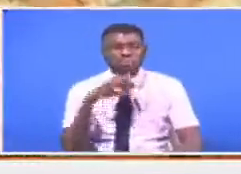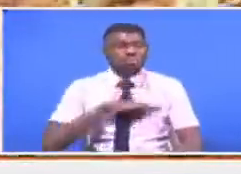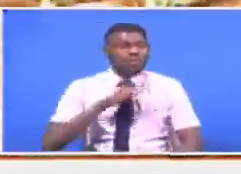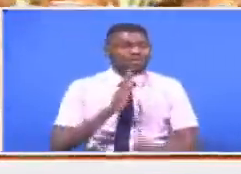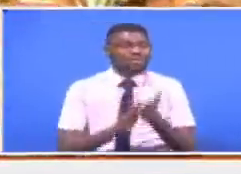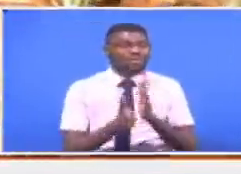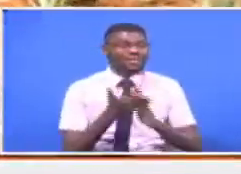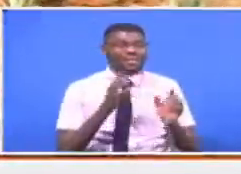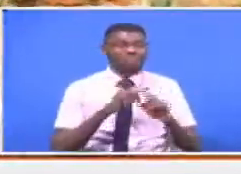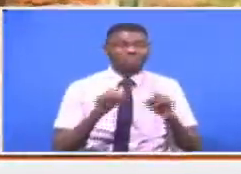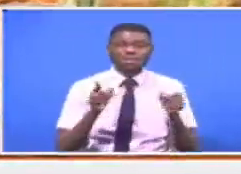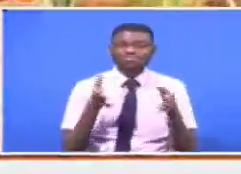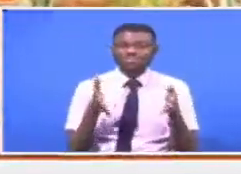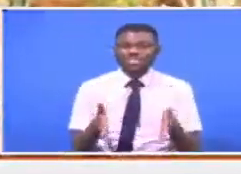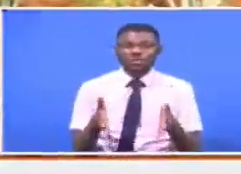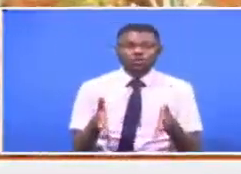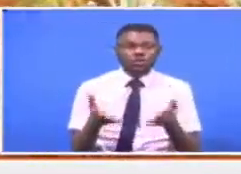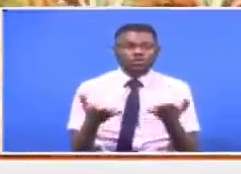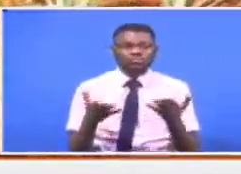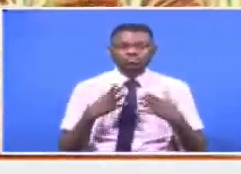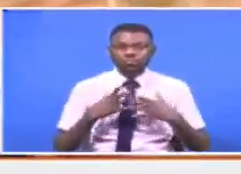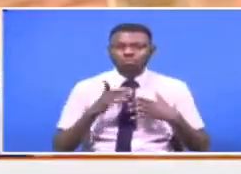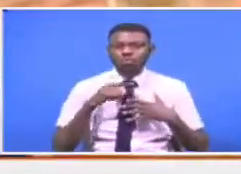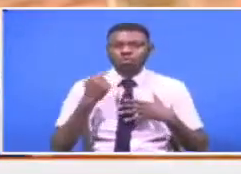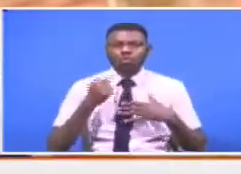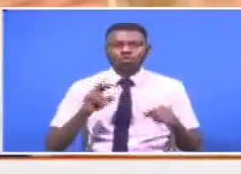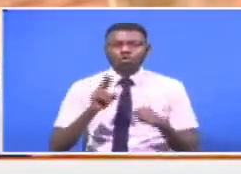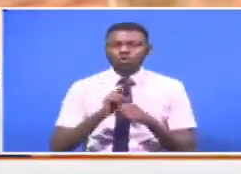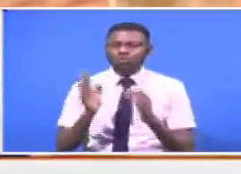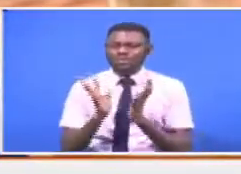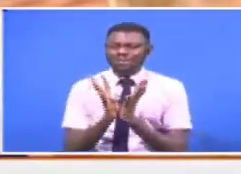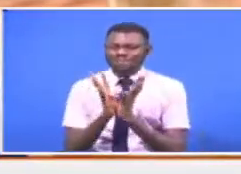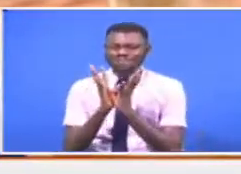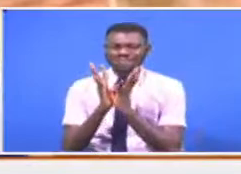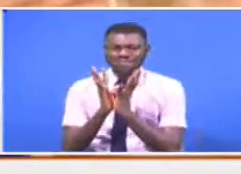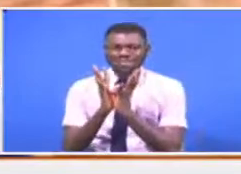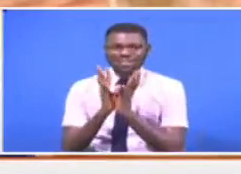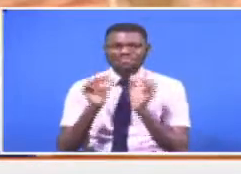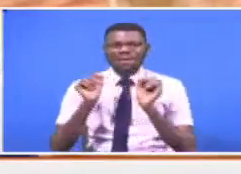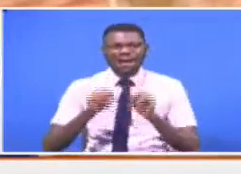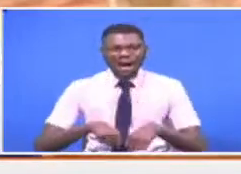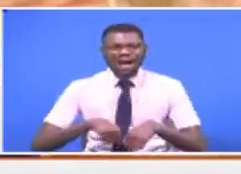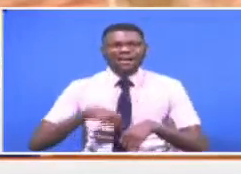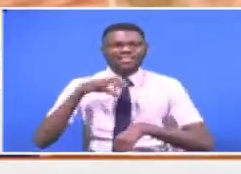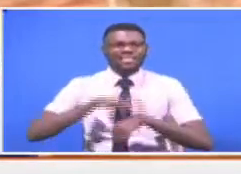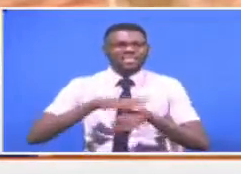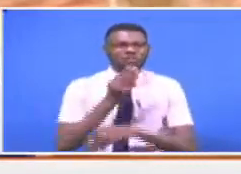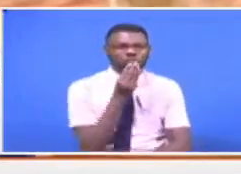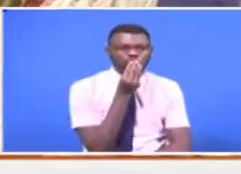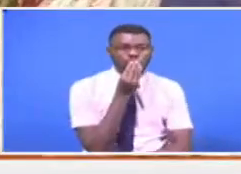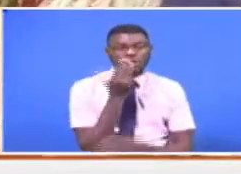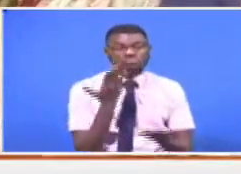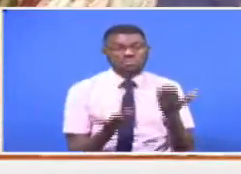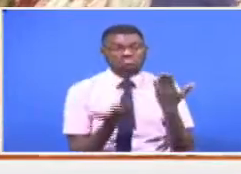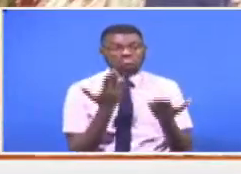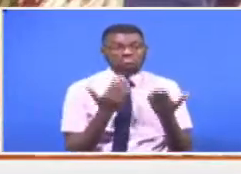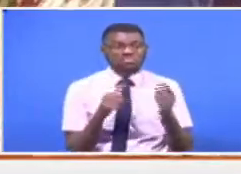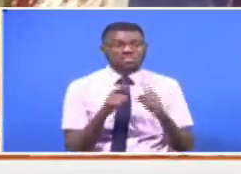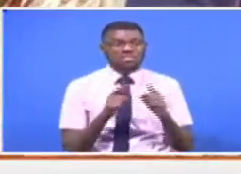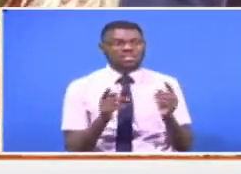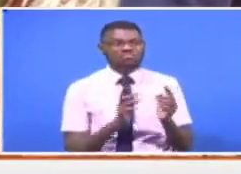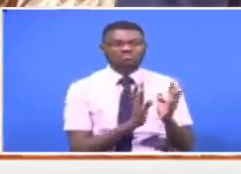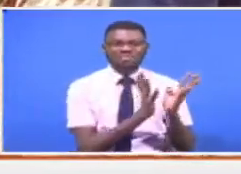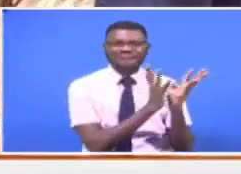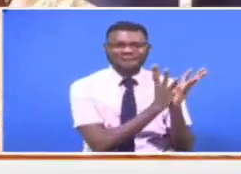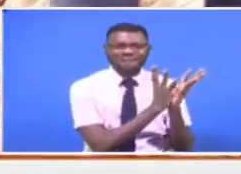kwa mambo haya uvunaji wa makonge nikawana ya naeza kundetia chakula mezani na pia makonge